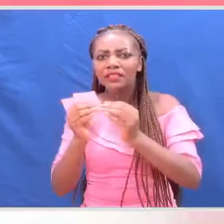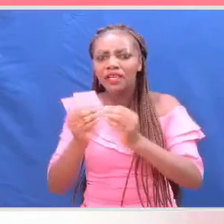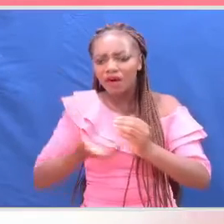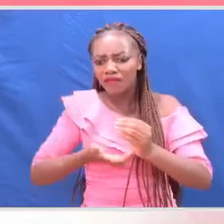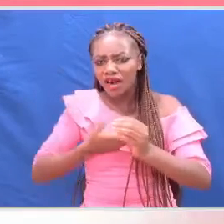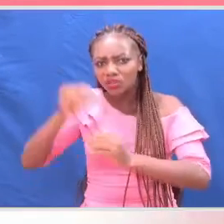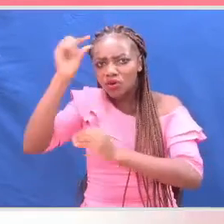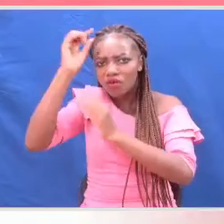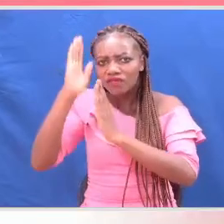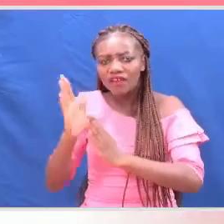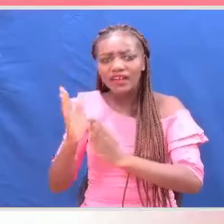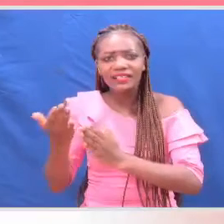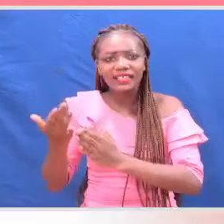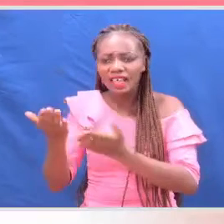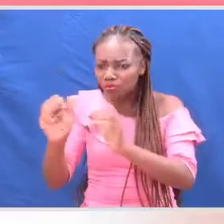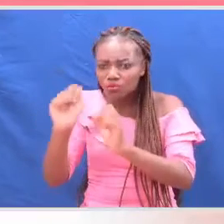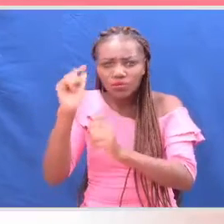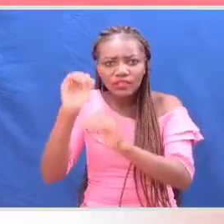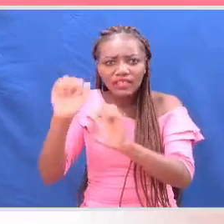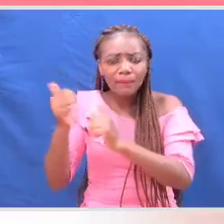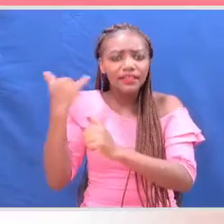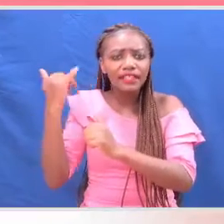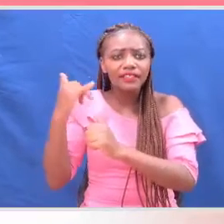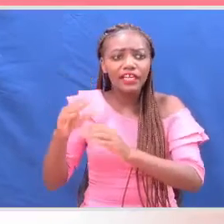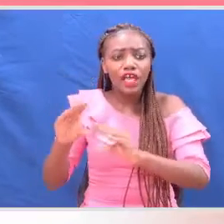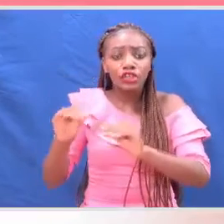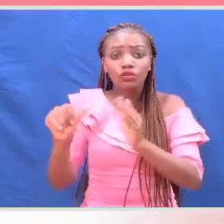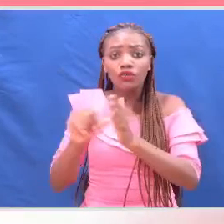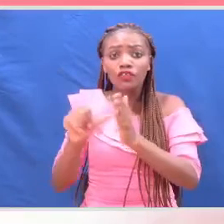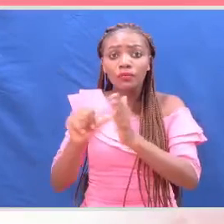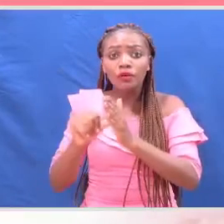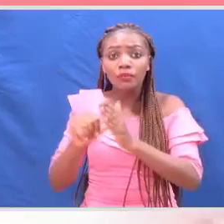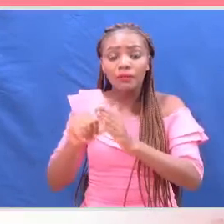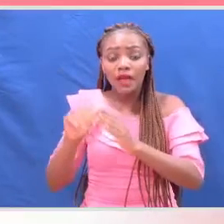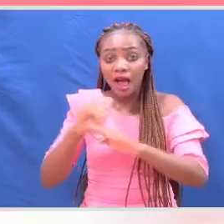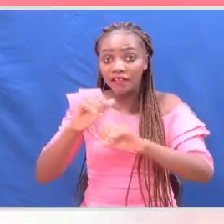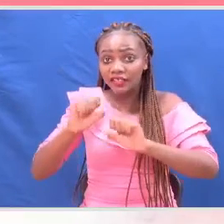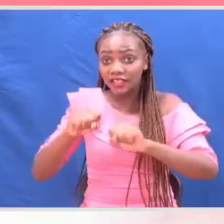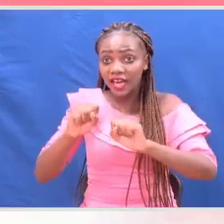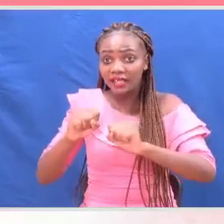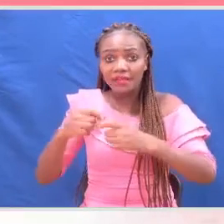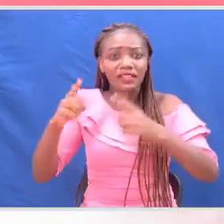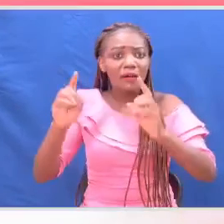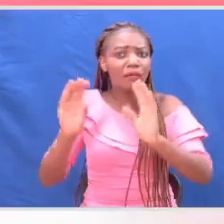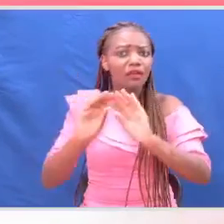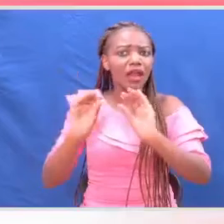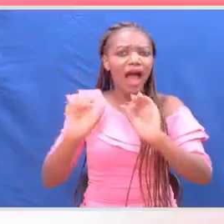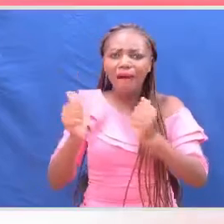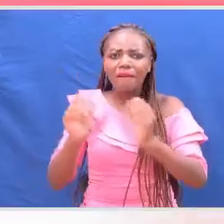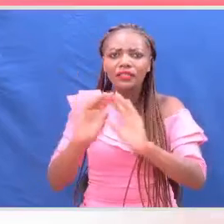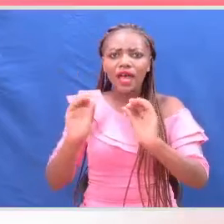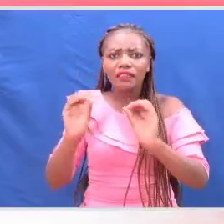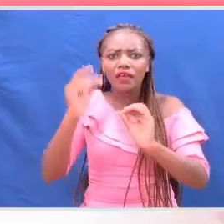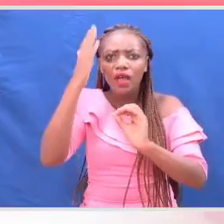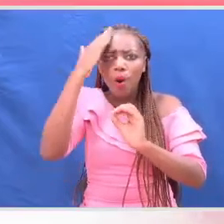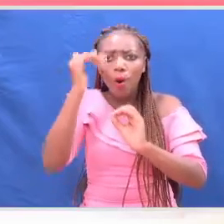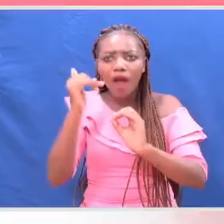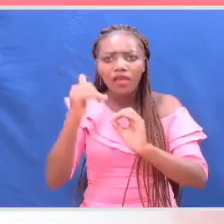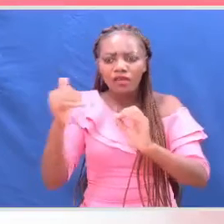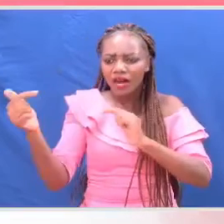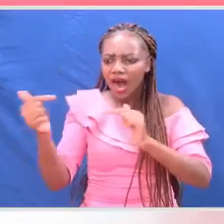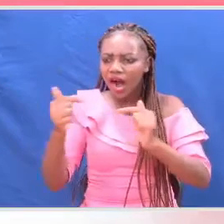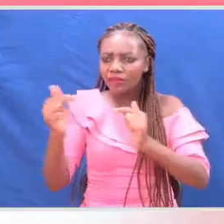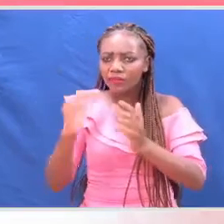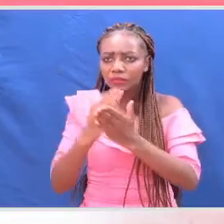la magavana wa hapo jana wa kutatua masuala ya mkataba wa maelewano haukufanyika kutokana na mtafaruku